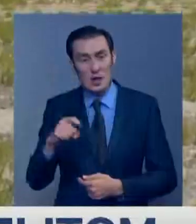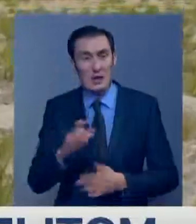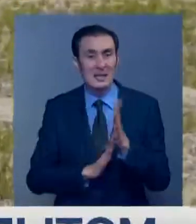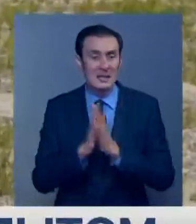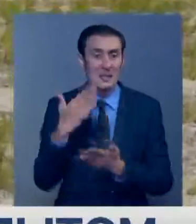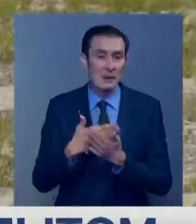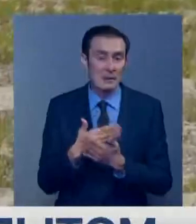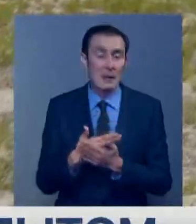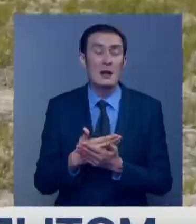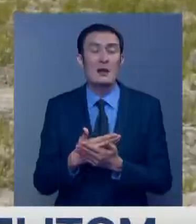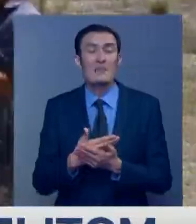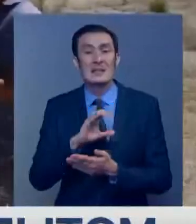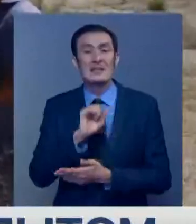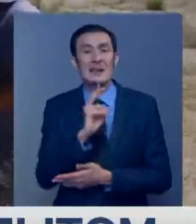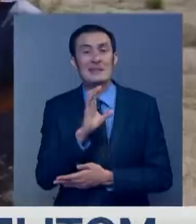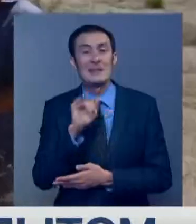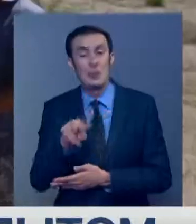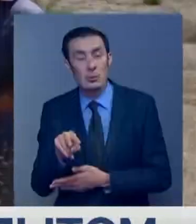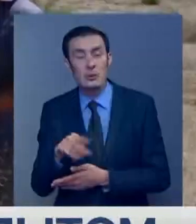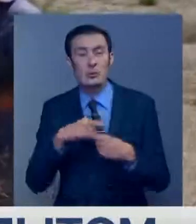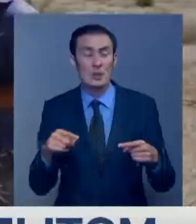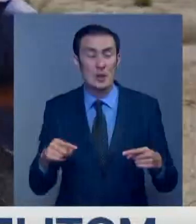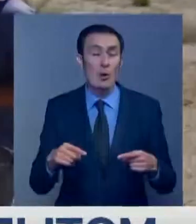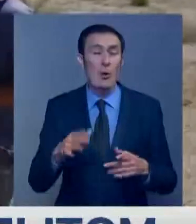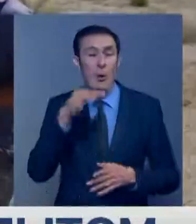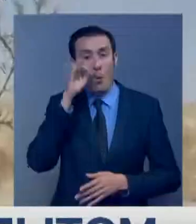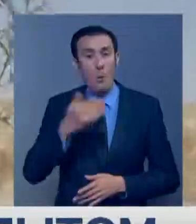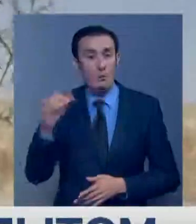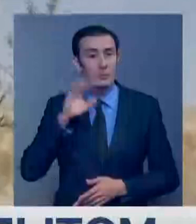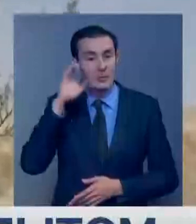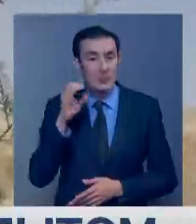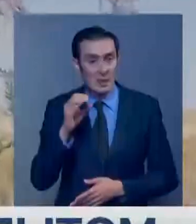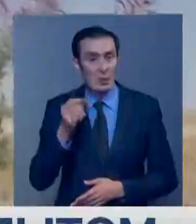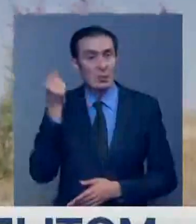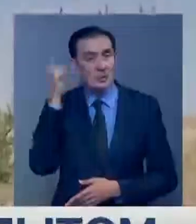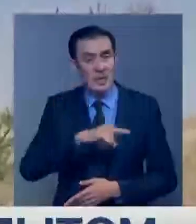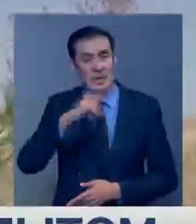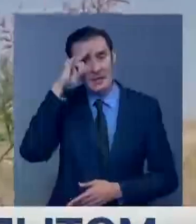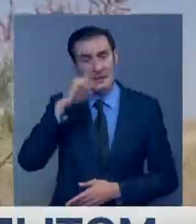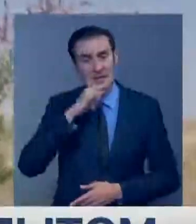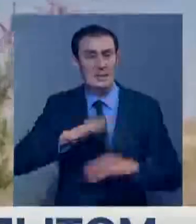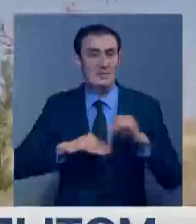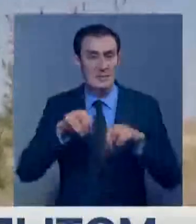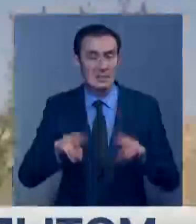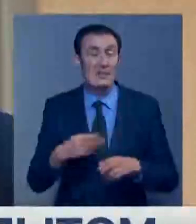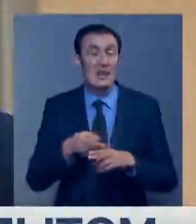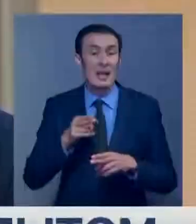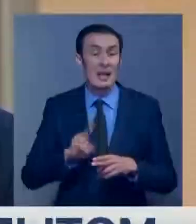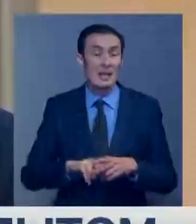идет о соленоколоснике, саксауле и гребенщике. Опыт Узбекистана оценили казахстанские чиновники. Это связано